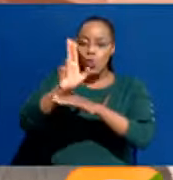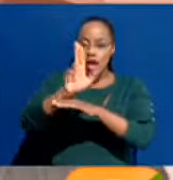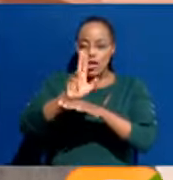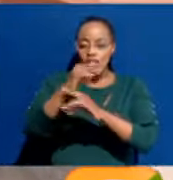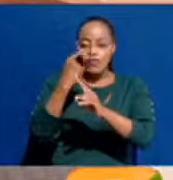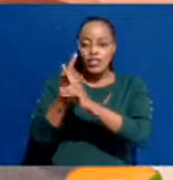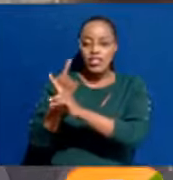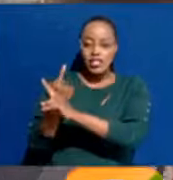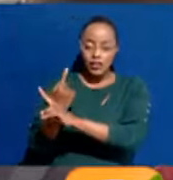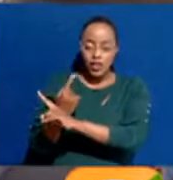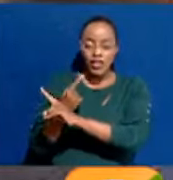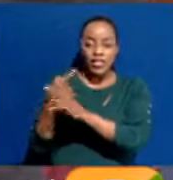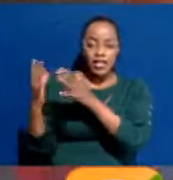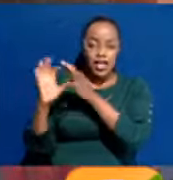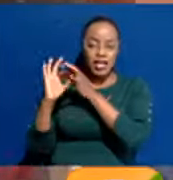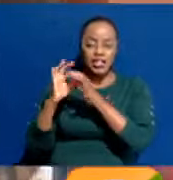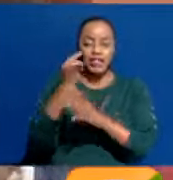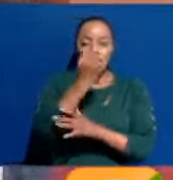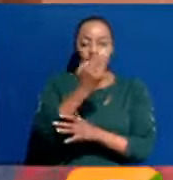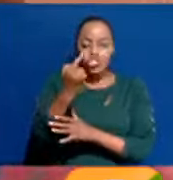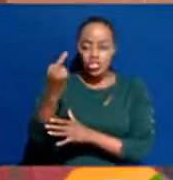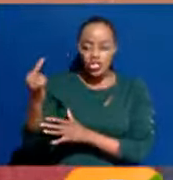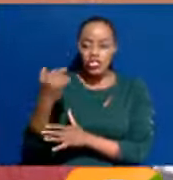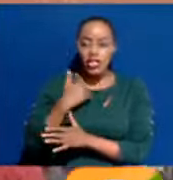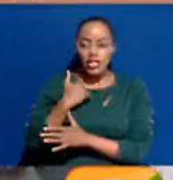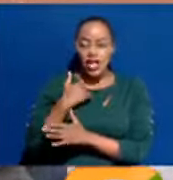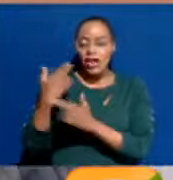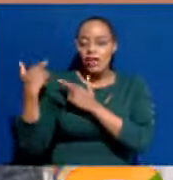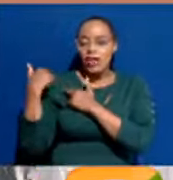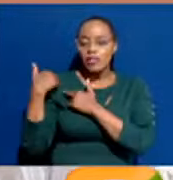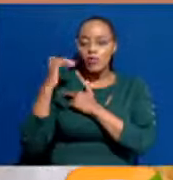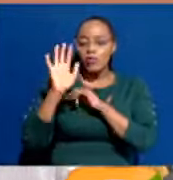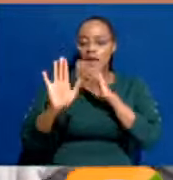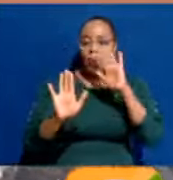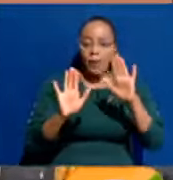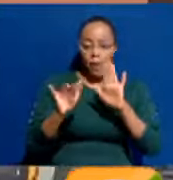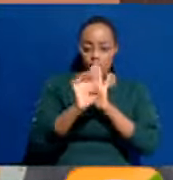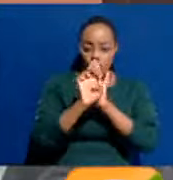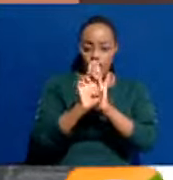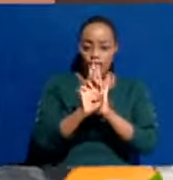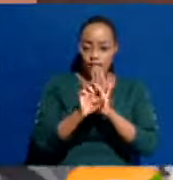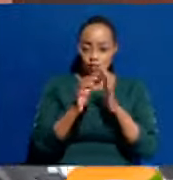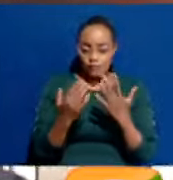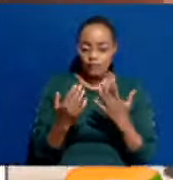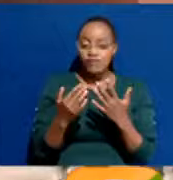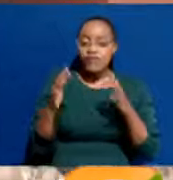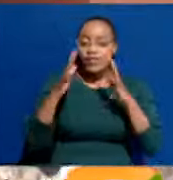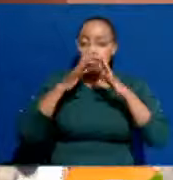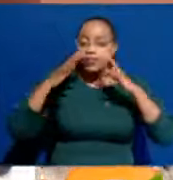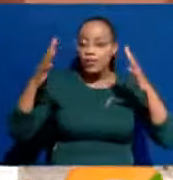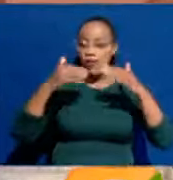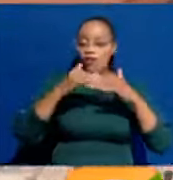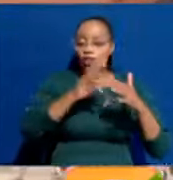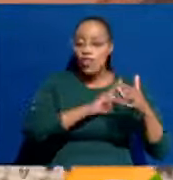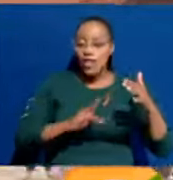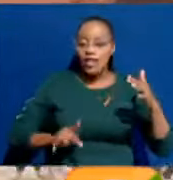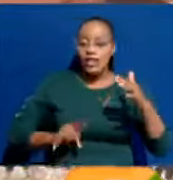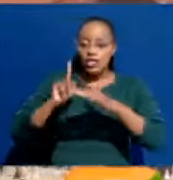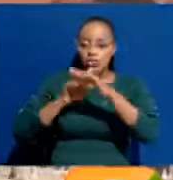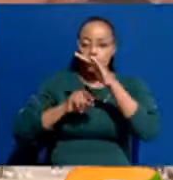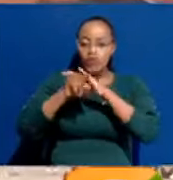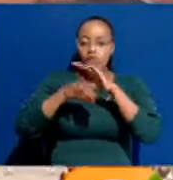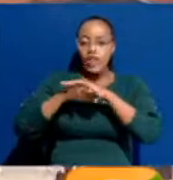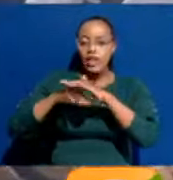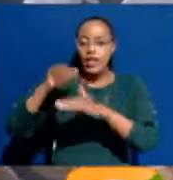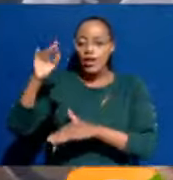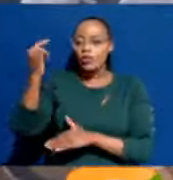hafla tofauti, kila lango likiwa na majukumu yake. Kwa mfano, lango hili kubwa ni la mfalme kuingia na